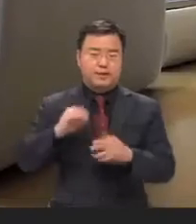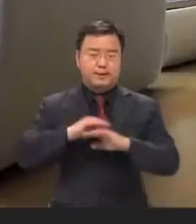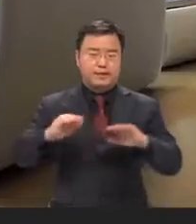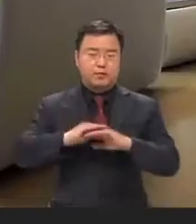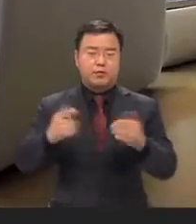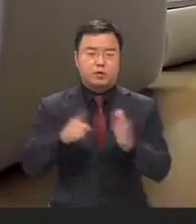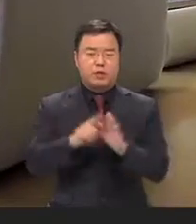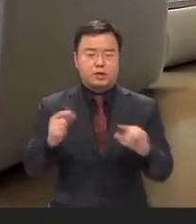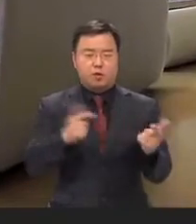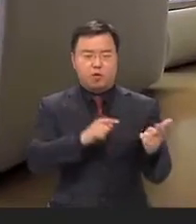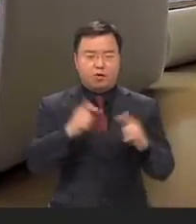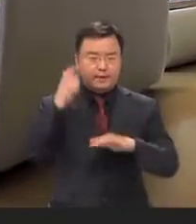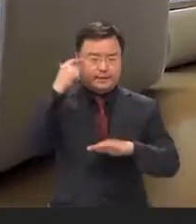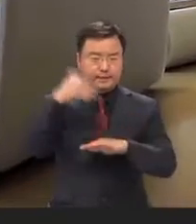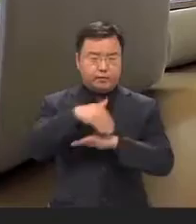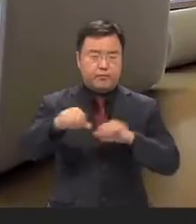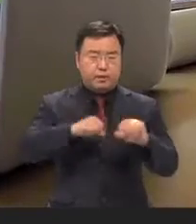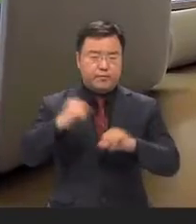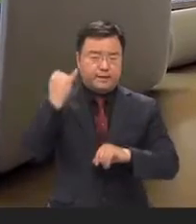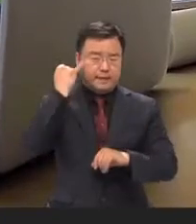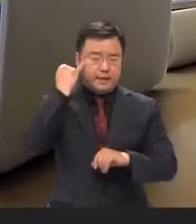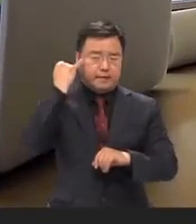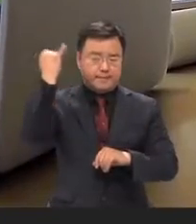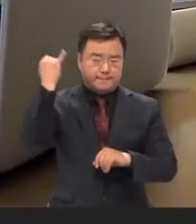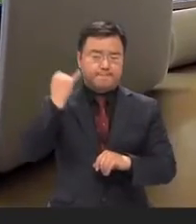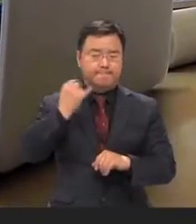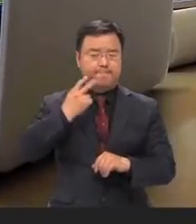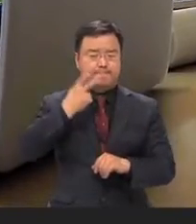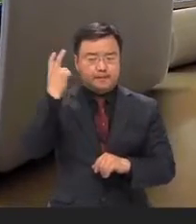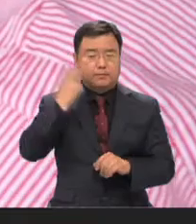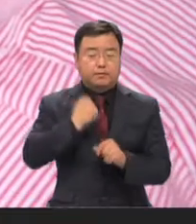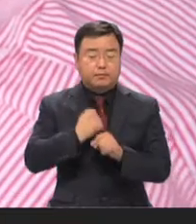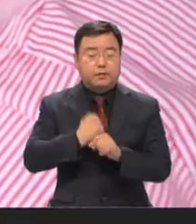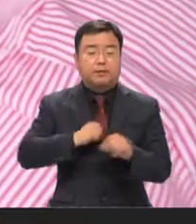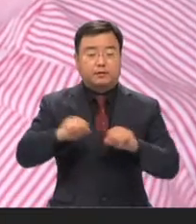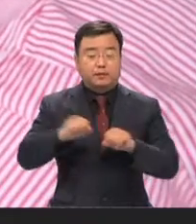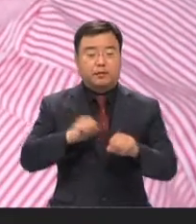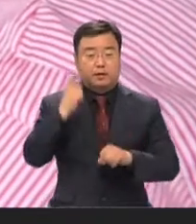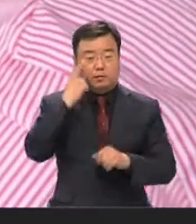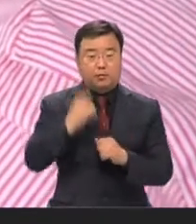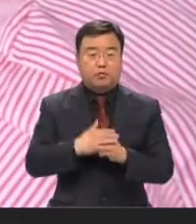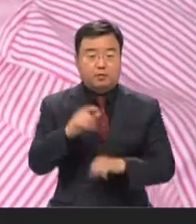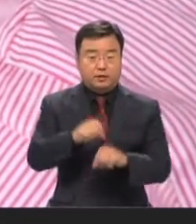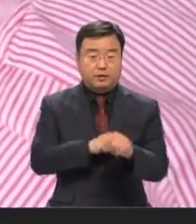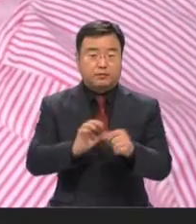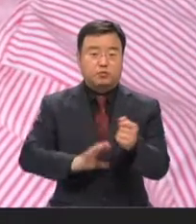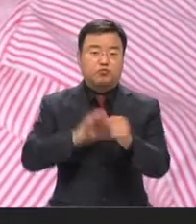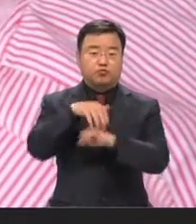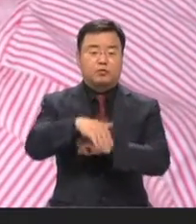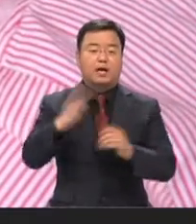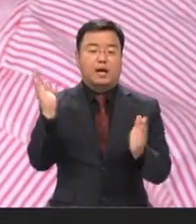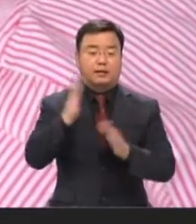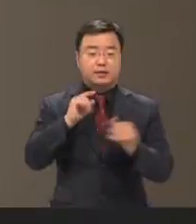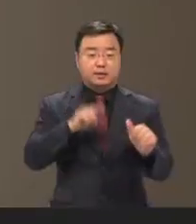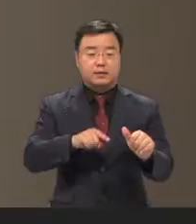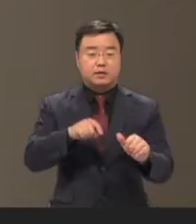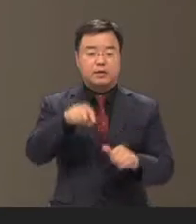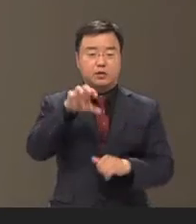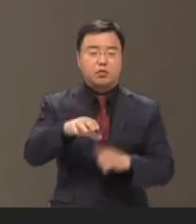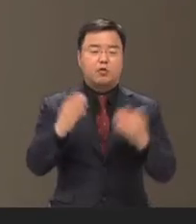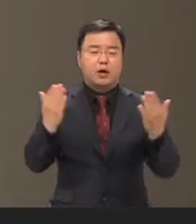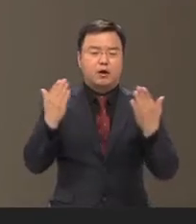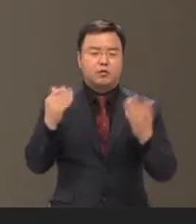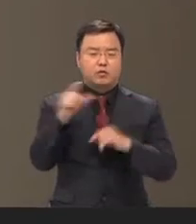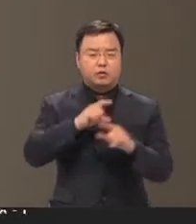다양한 프로젝트를 수행하며 창의적인 사고를 발휘하게 됩니다. 특히 국제 학생들에게 몬트리올 대학교는